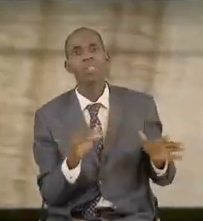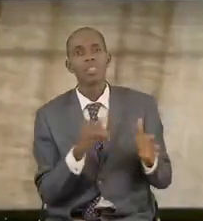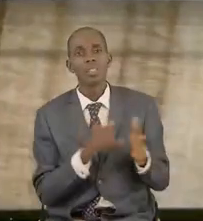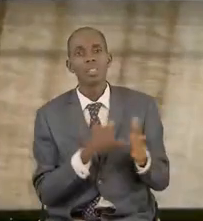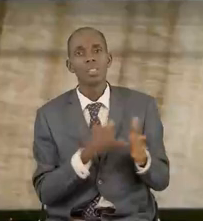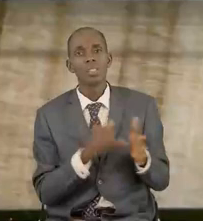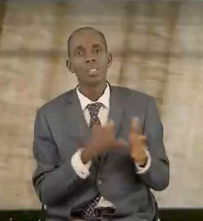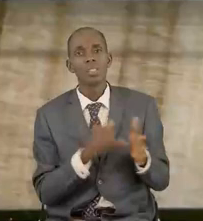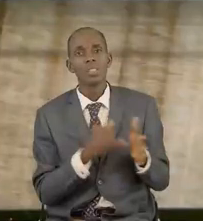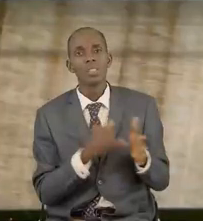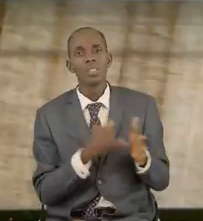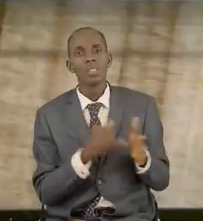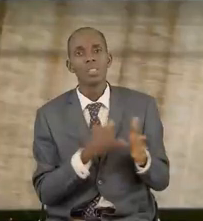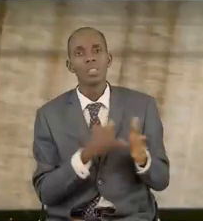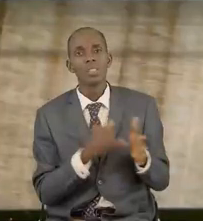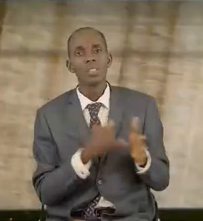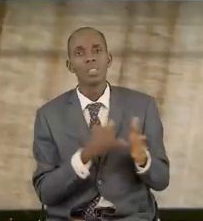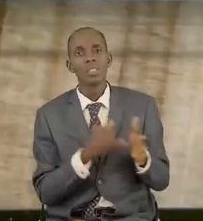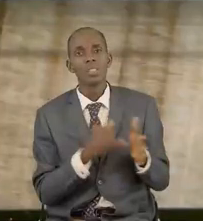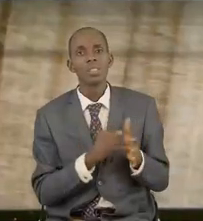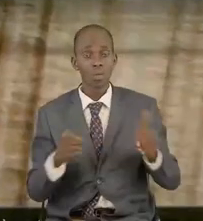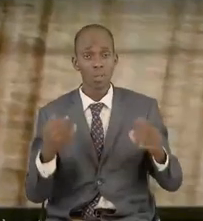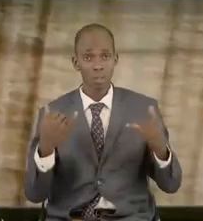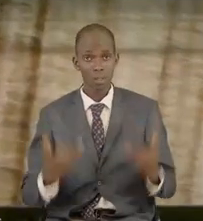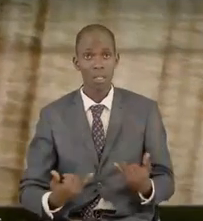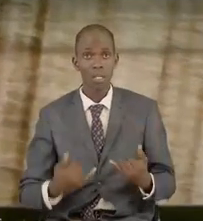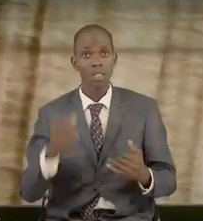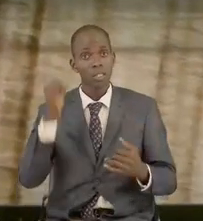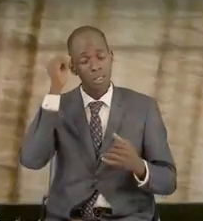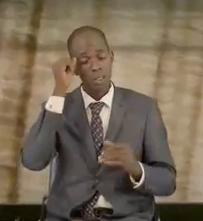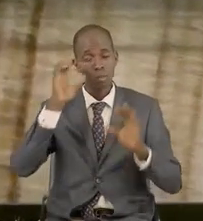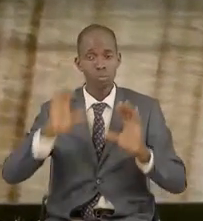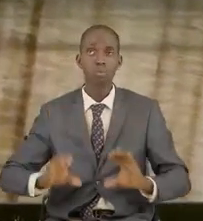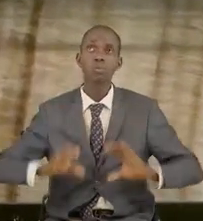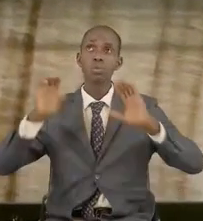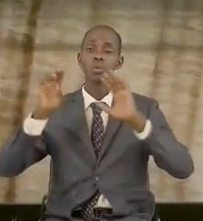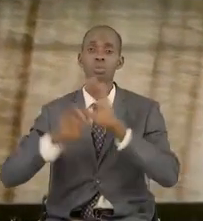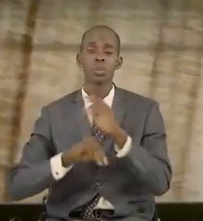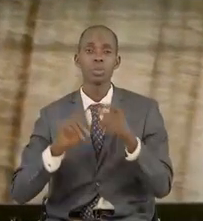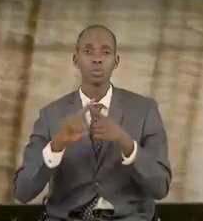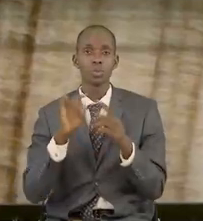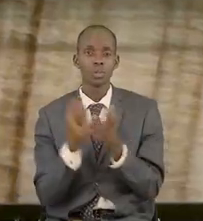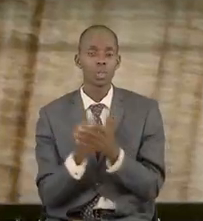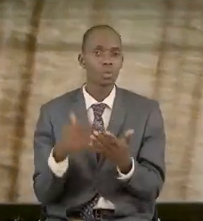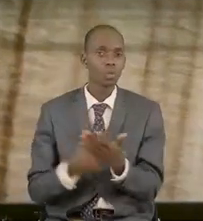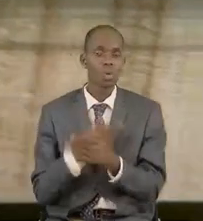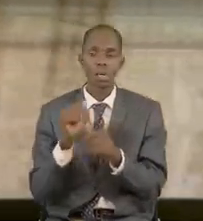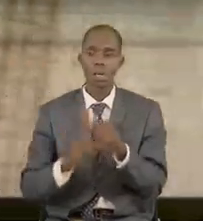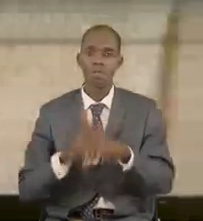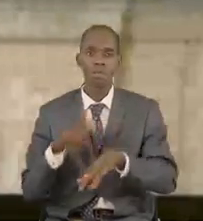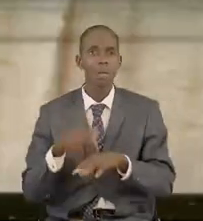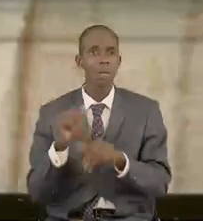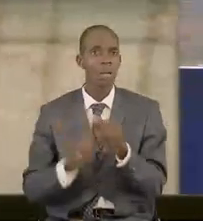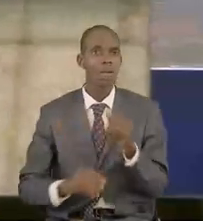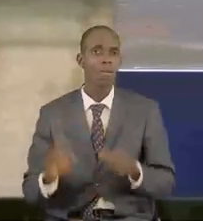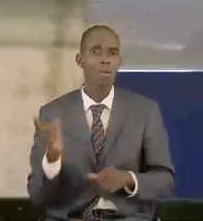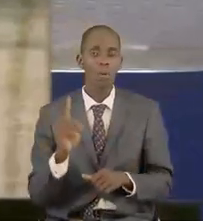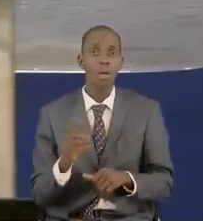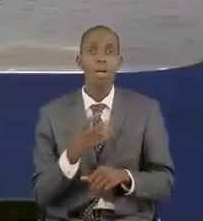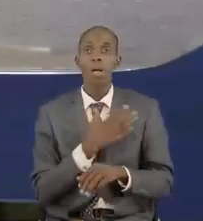c'est c'est soins de légère affection dans ce monde mais son engagement à l'Évangile à tout moment